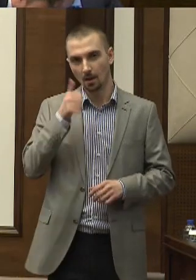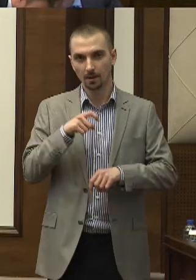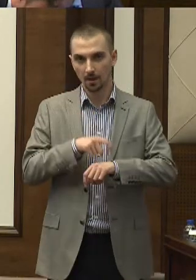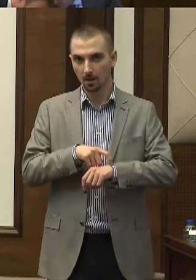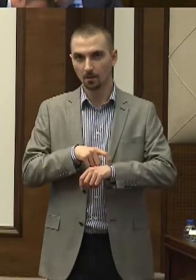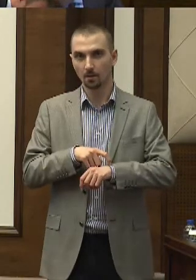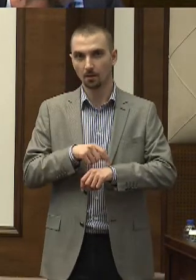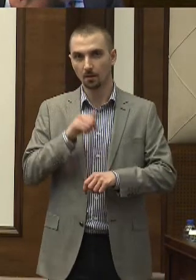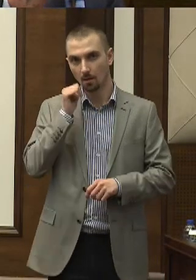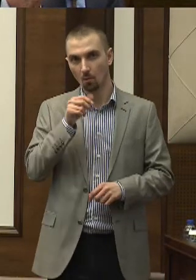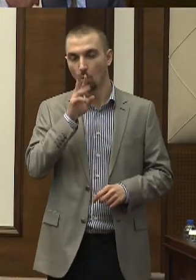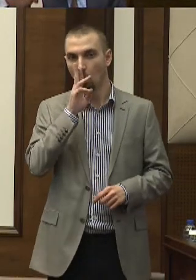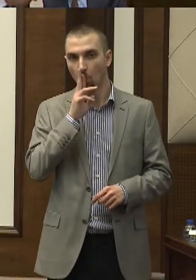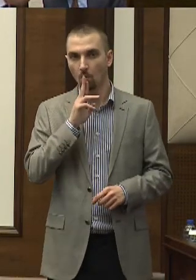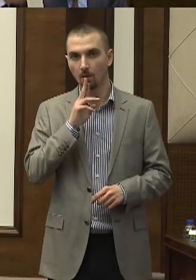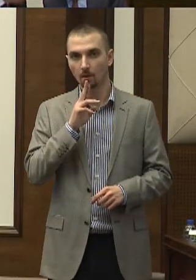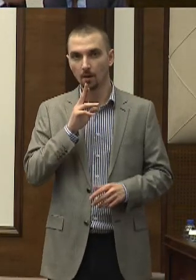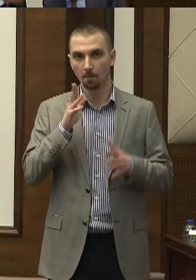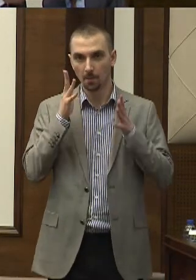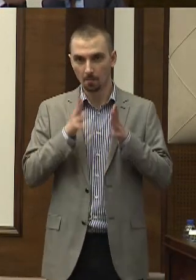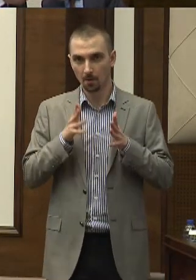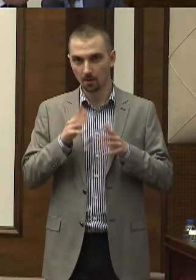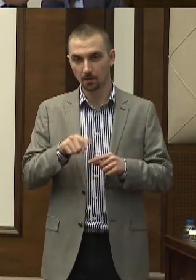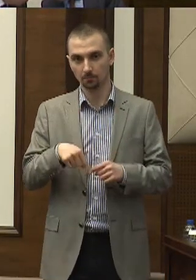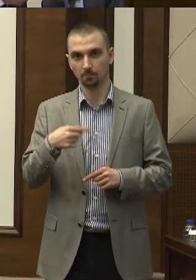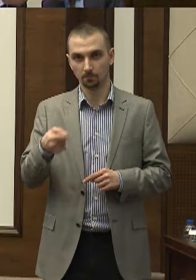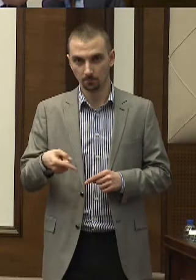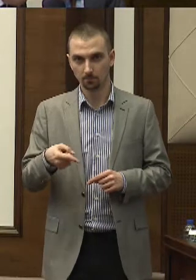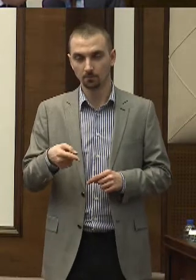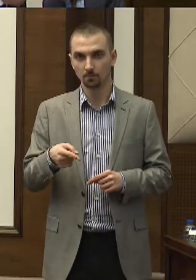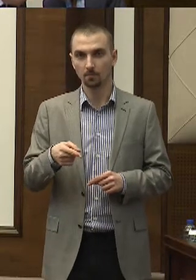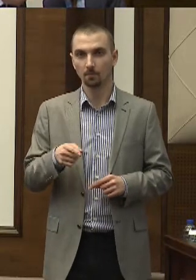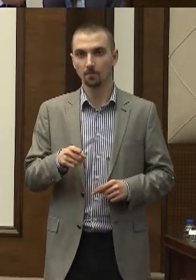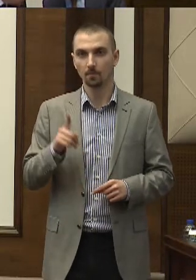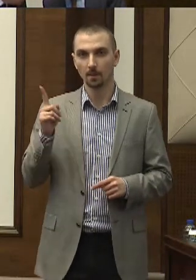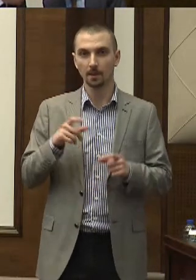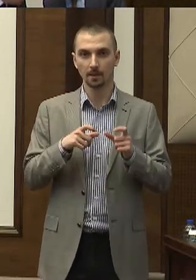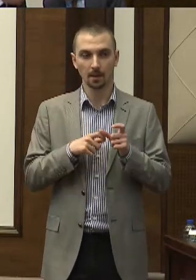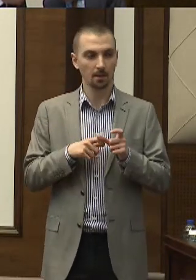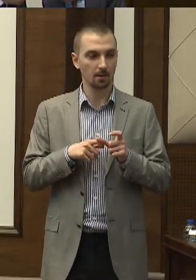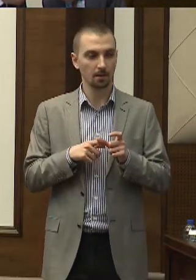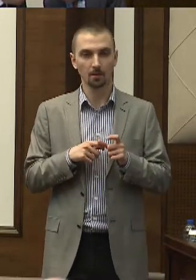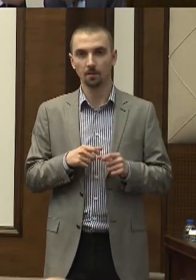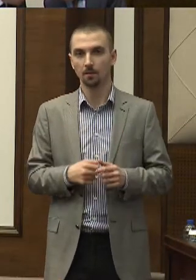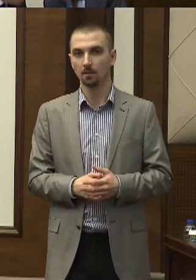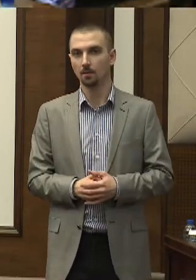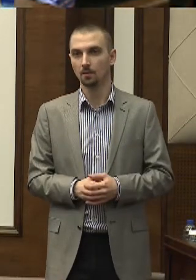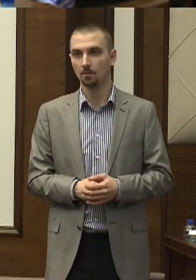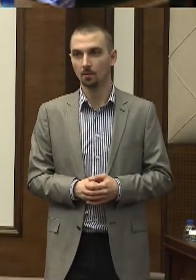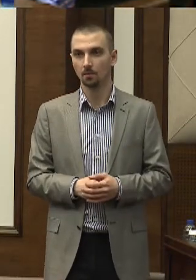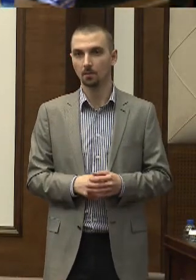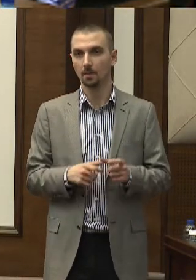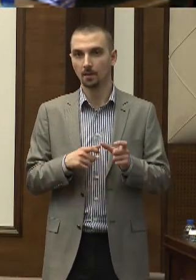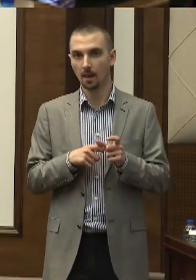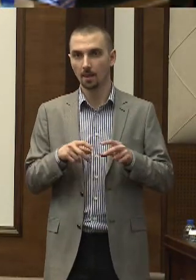saat, yarın öğle namazına müteakiben Selim Paşa Merkez Camii'ydi arkadaşlar. Selim